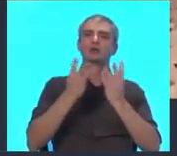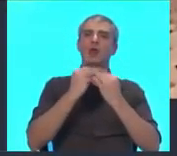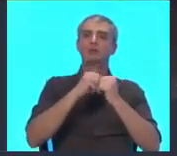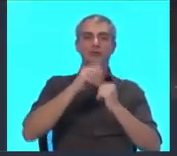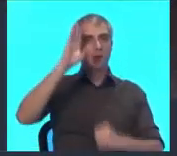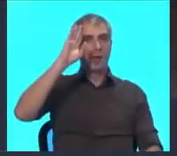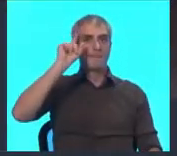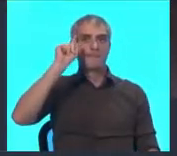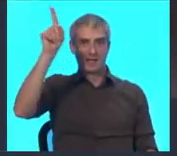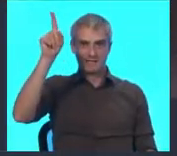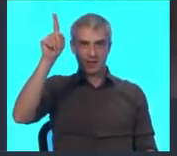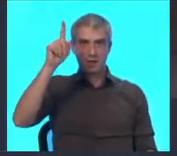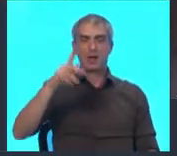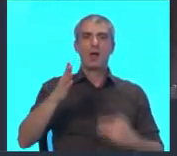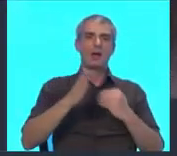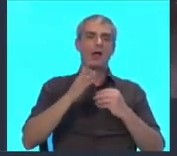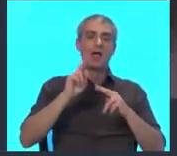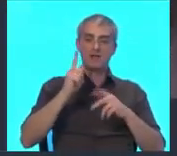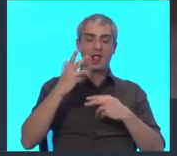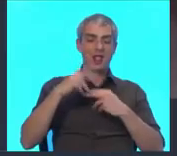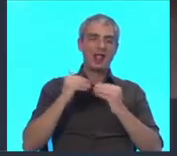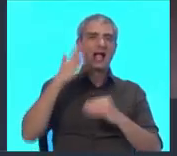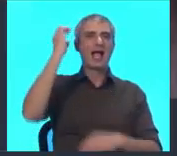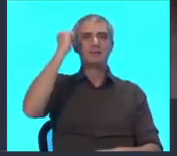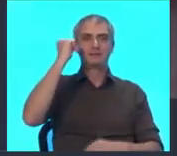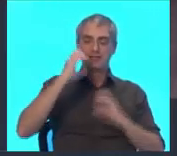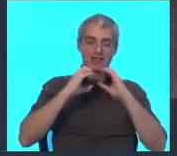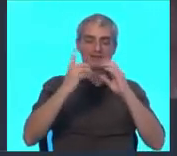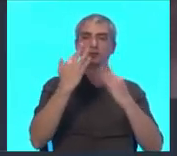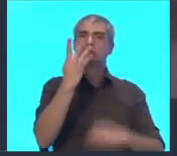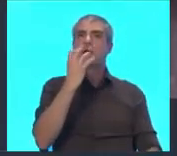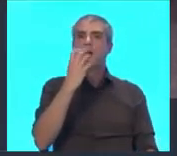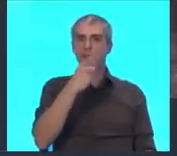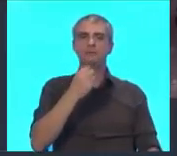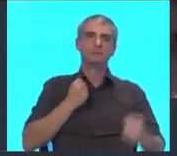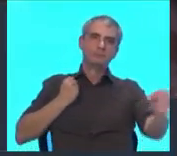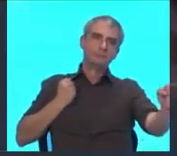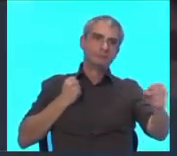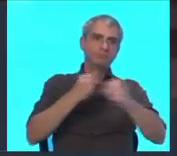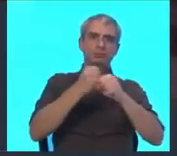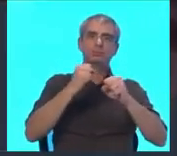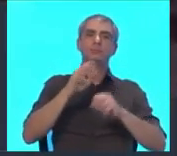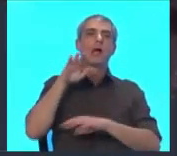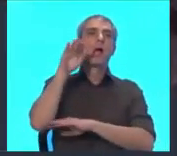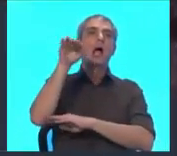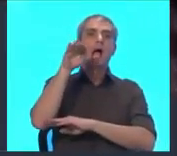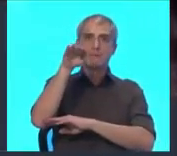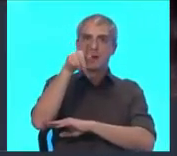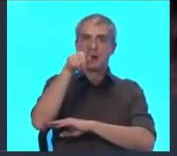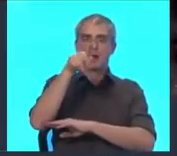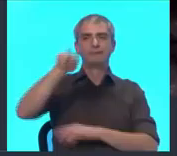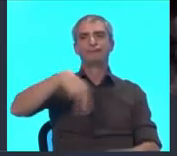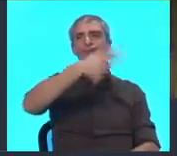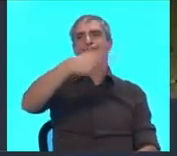בחיפה, אבל קצת אחרי מצפה רמון על כביש 40 התנגשו לפתע בגמל ששוטט על